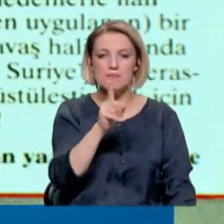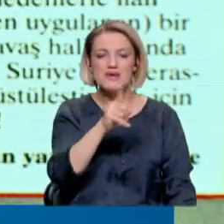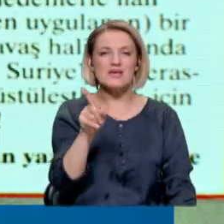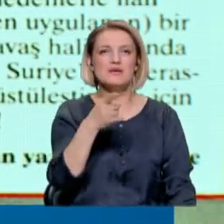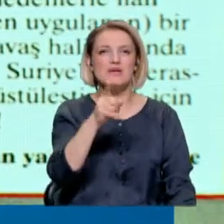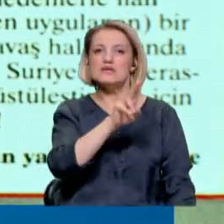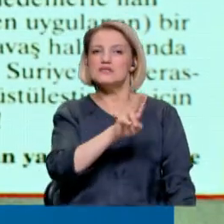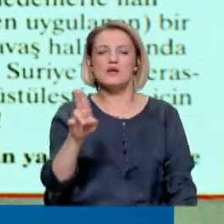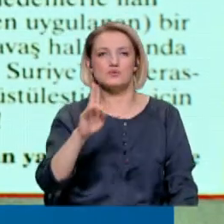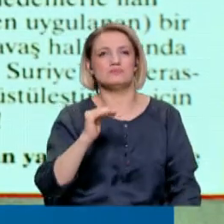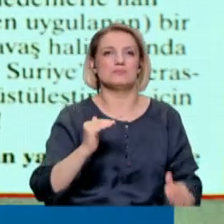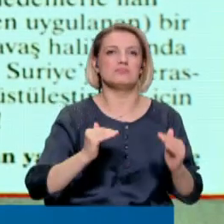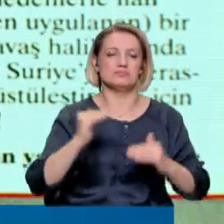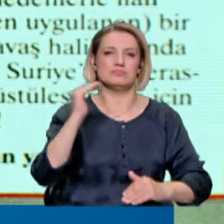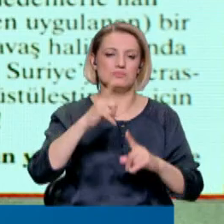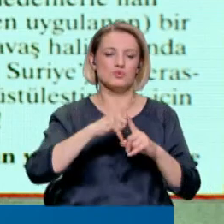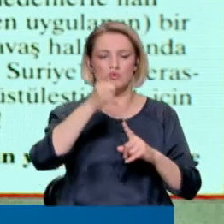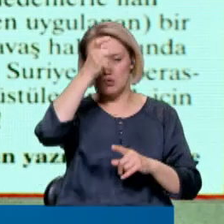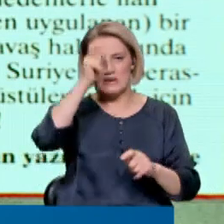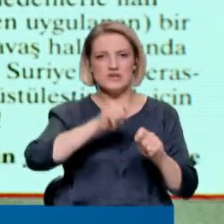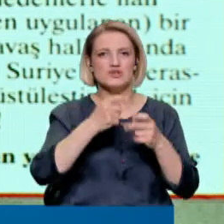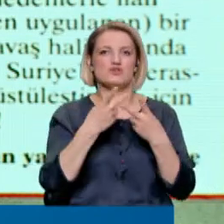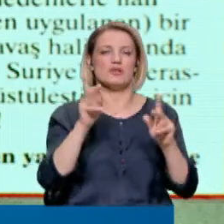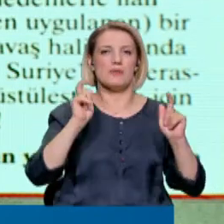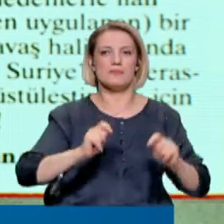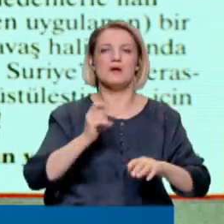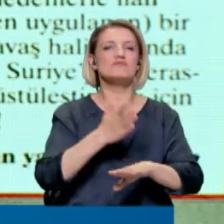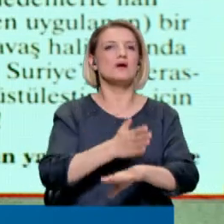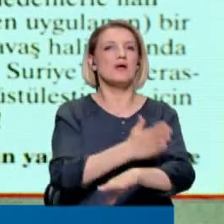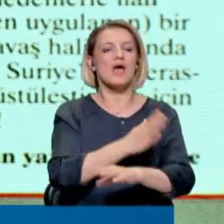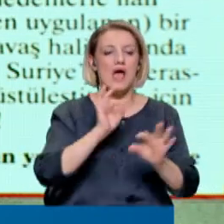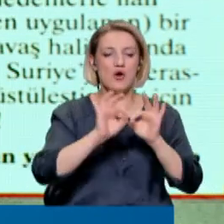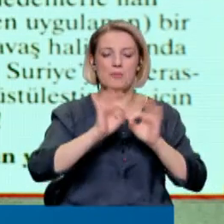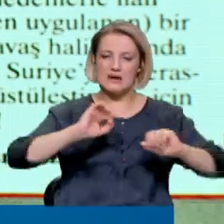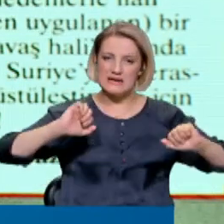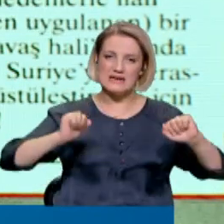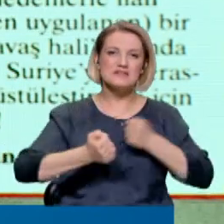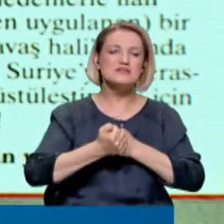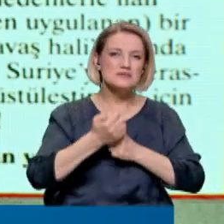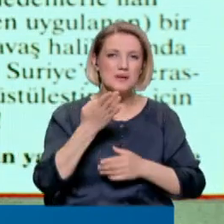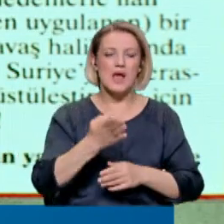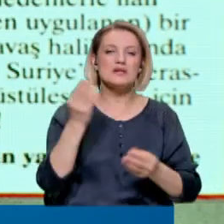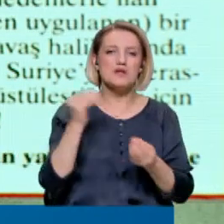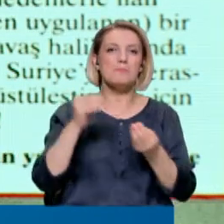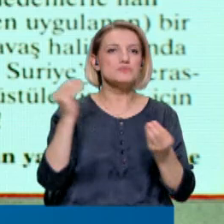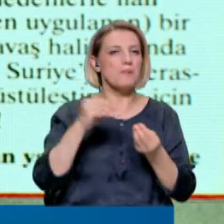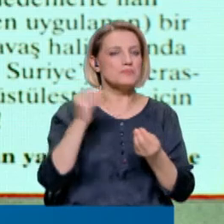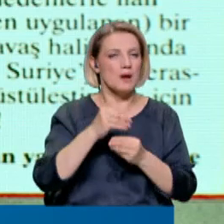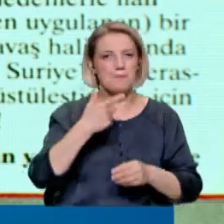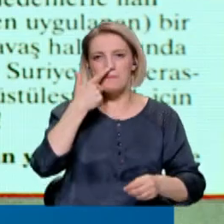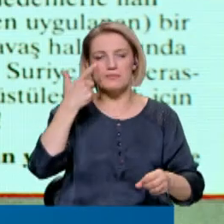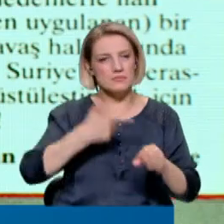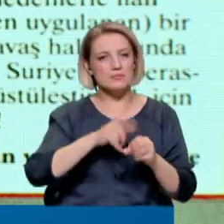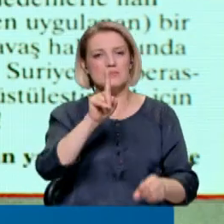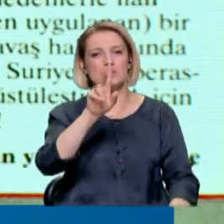aşacak şekilde açıkladı Turkish yurttaşlar ekonomik krizle boğuşurken zamların ardı arkası kesilmiyor motorine